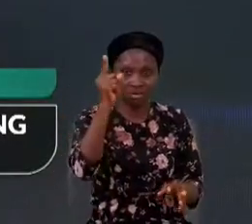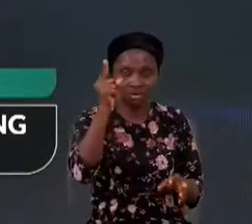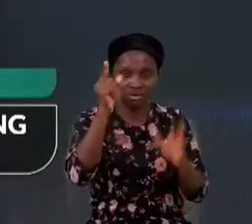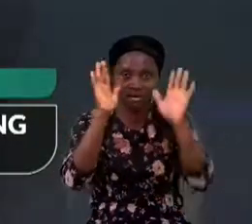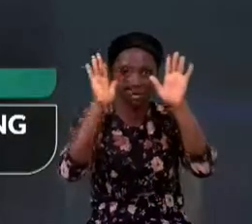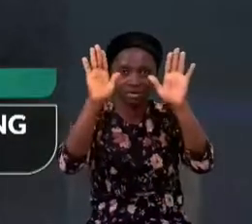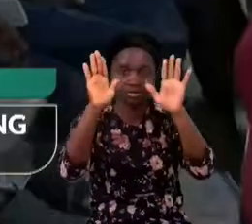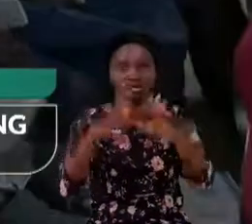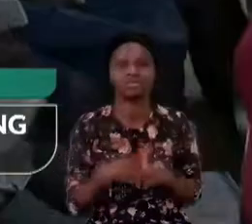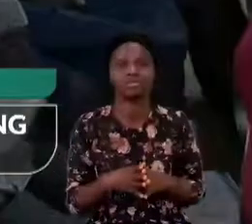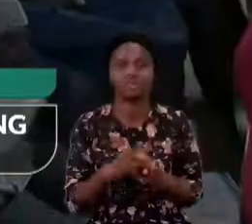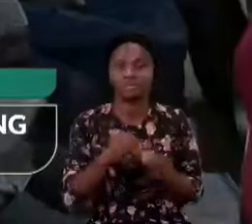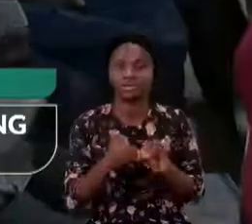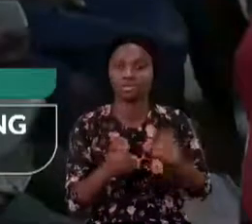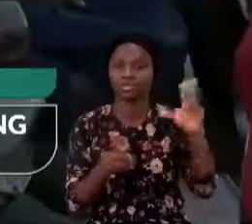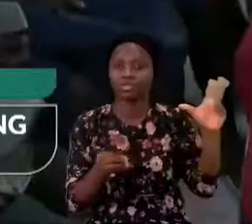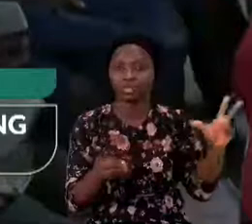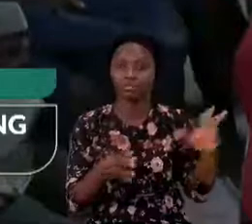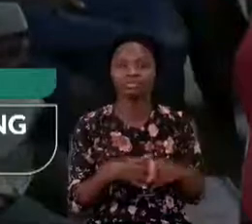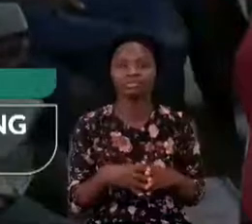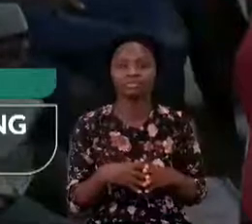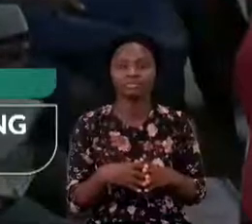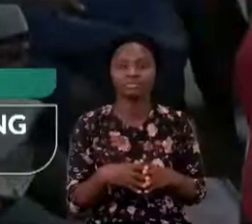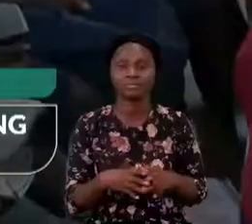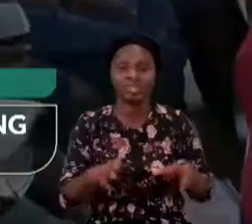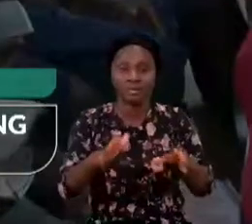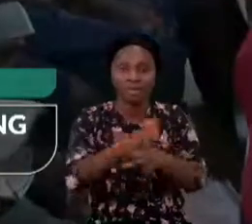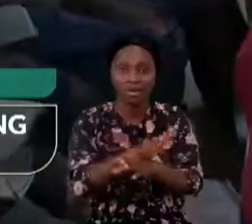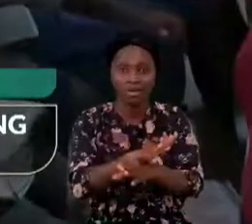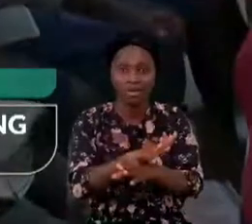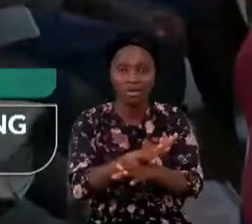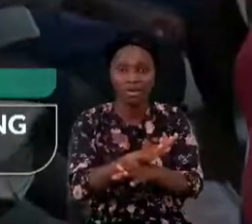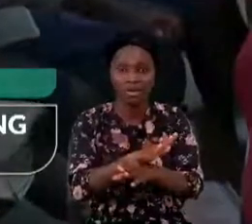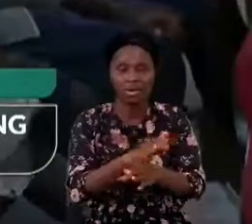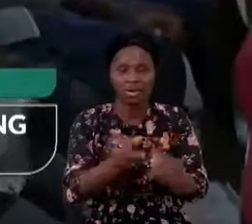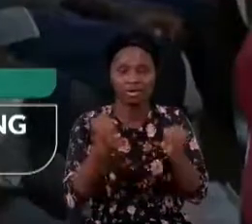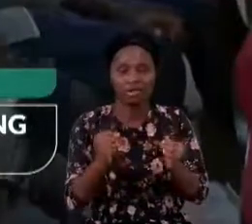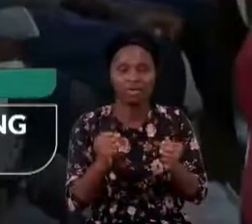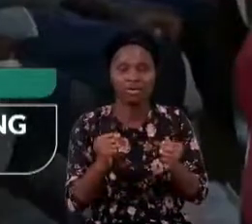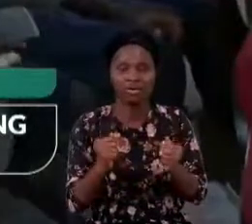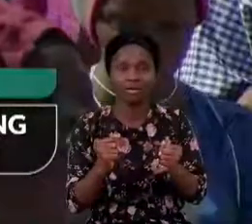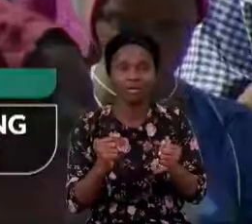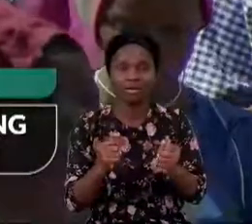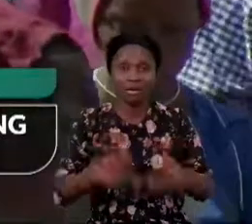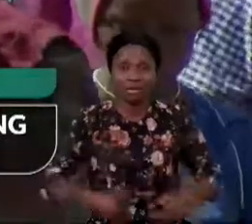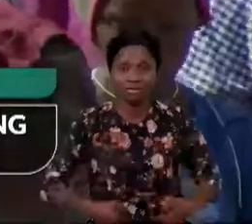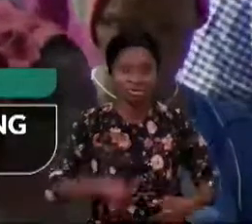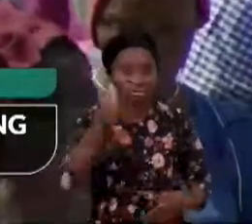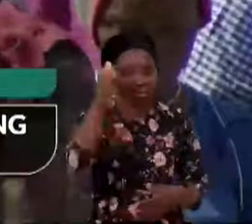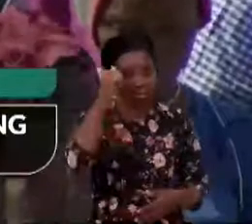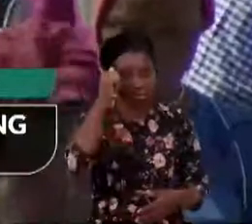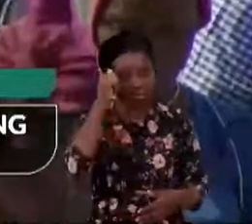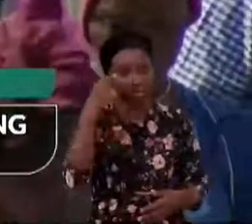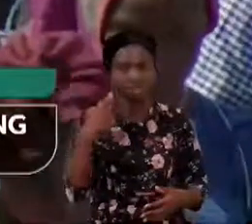les jeunes adultes renforcés, les jeunes adultes stabilisés, les jeunes adultes